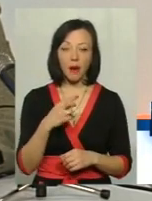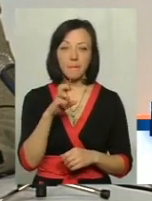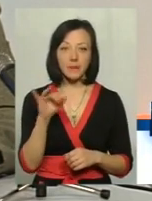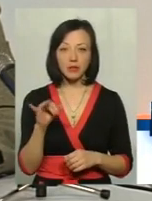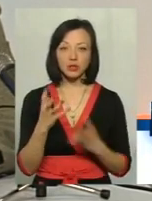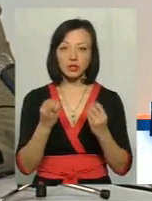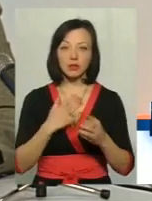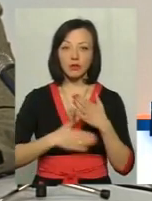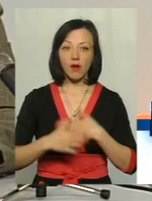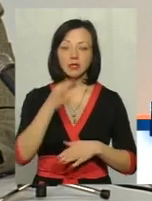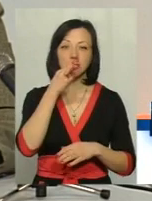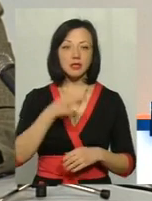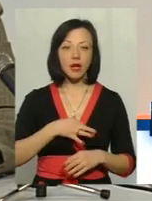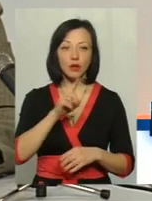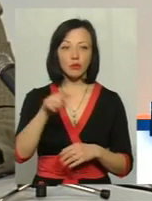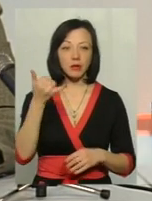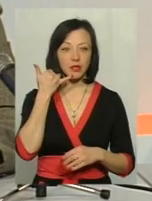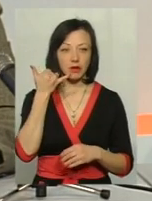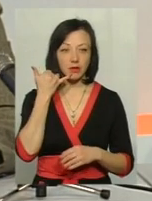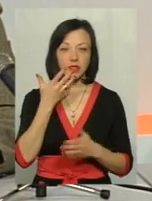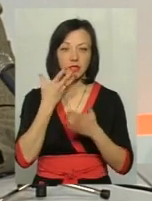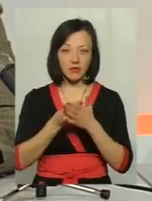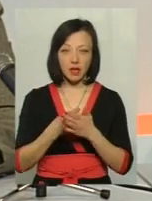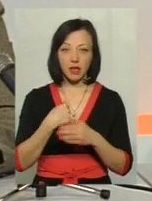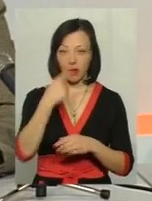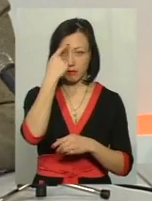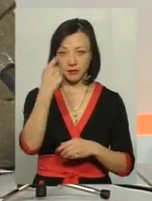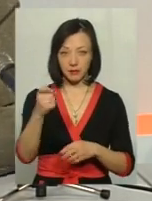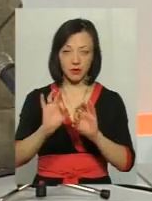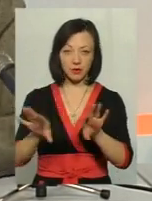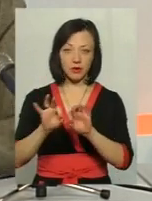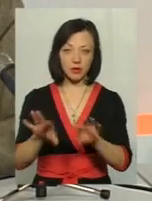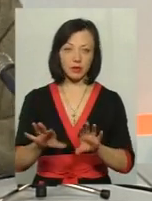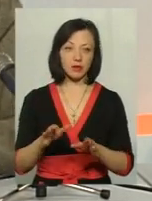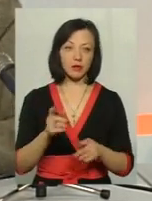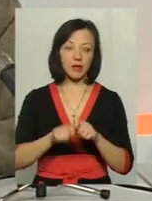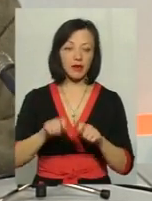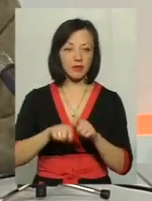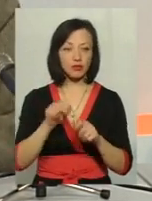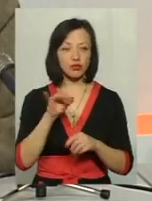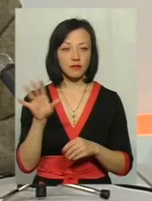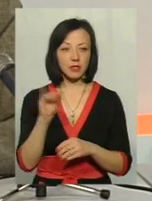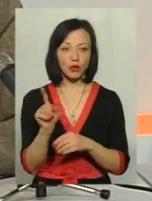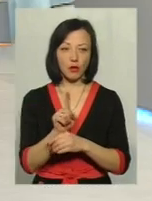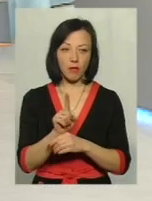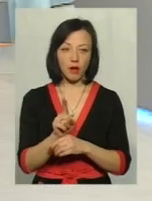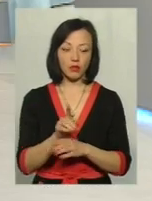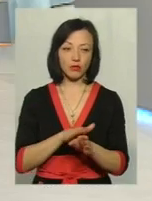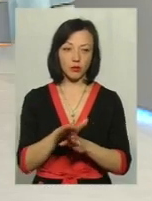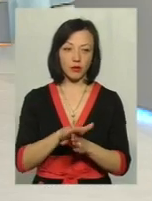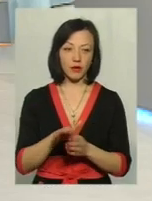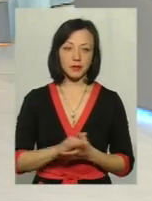би задоволений, якби ви сказали номер телефону свій, повідомили, щоб я потім міг позвонити до вас і перевірити, чи все нормально, що там